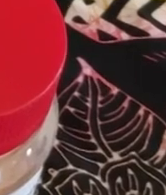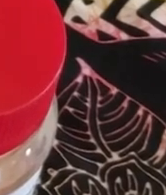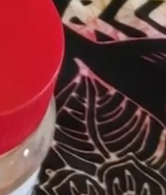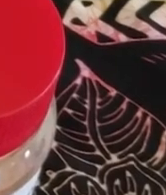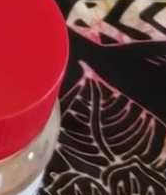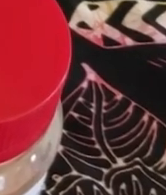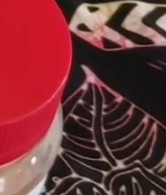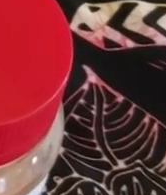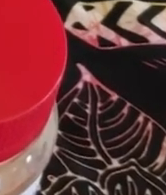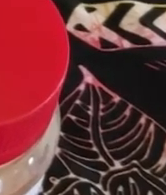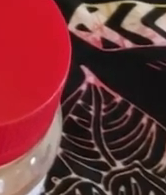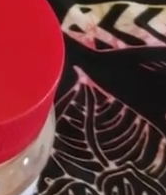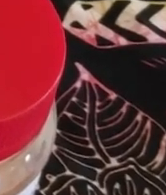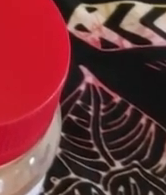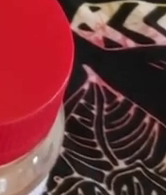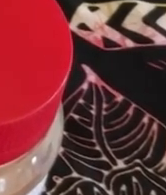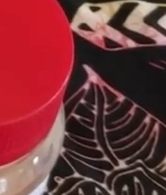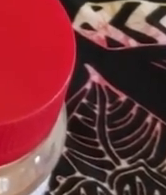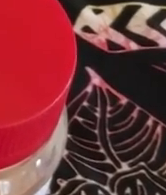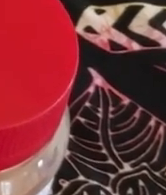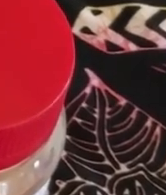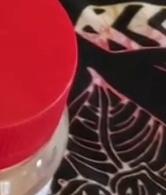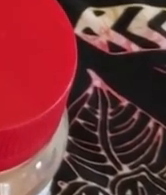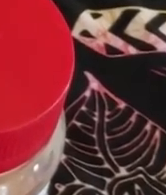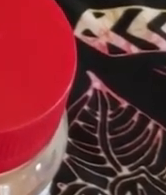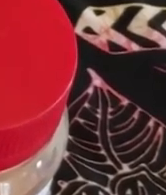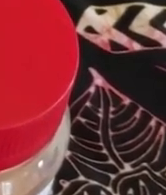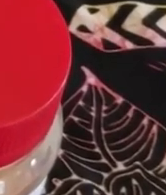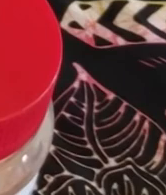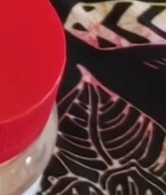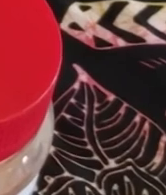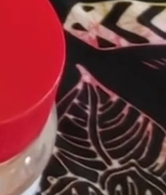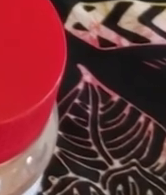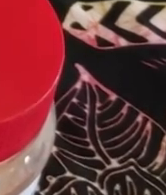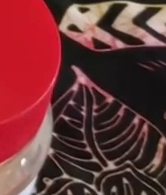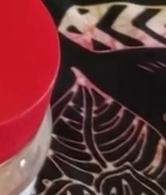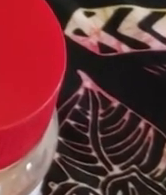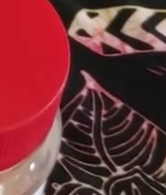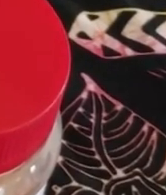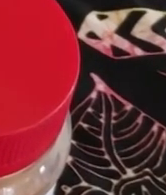Thank you.